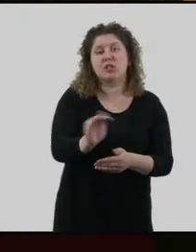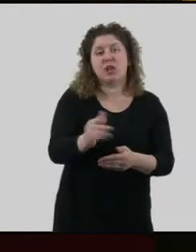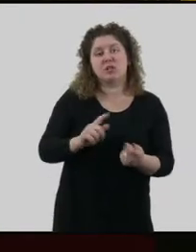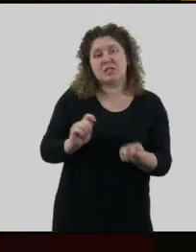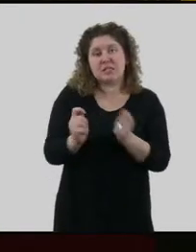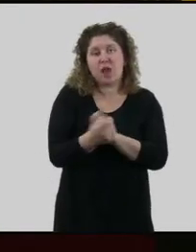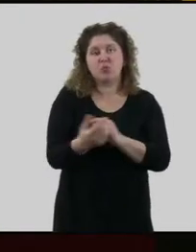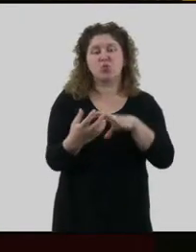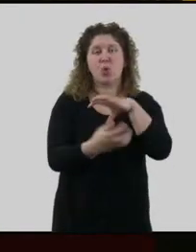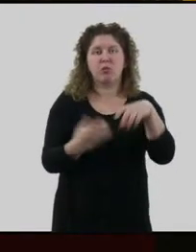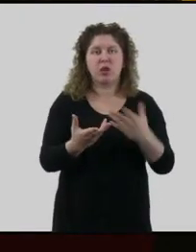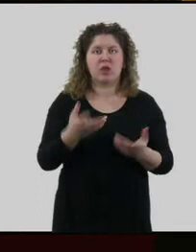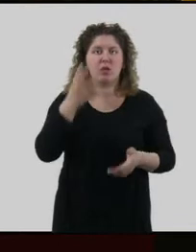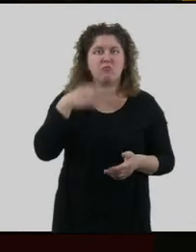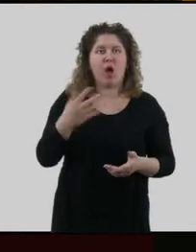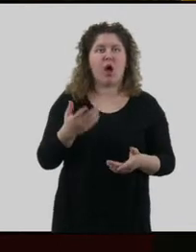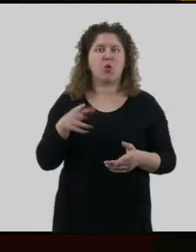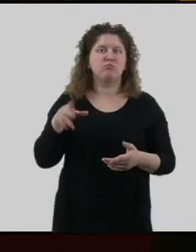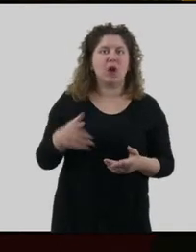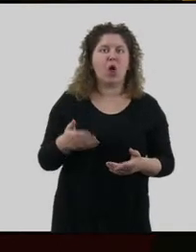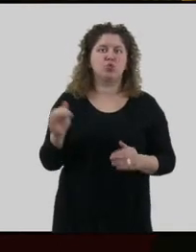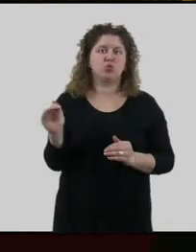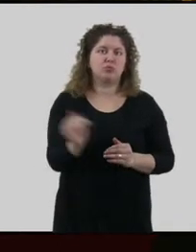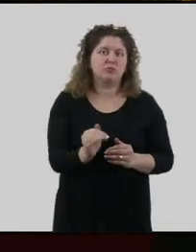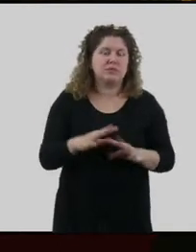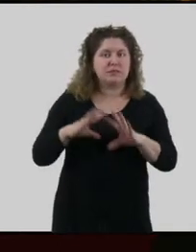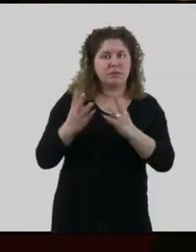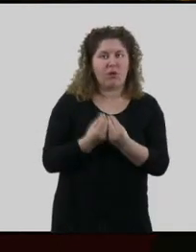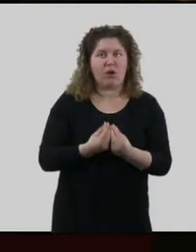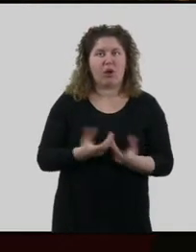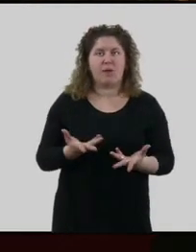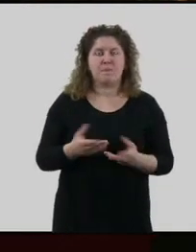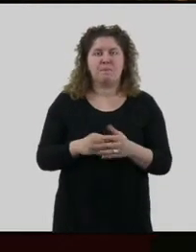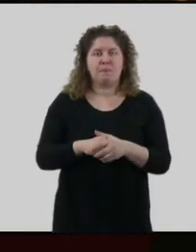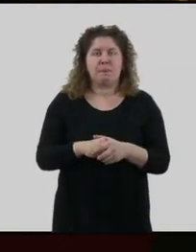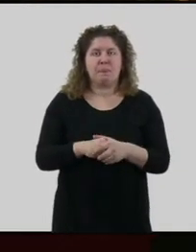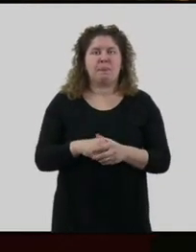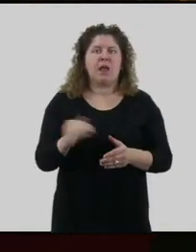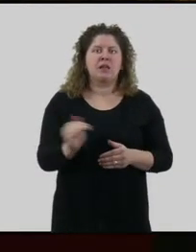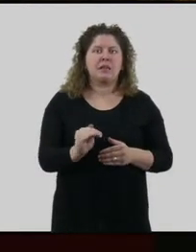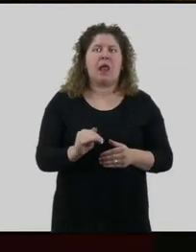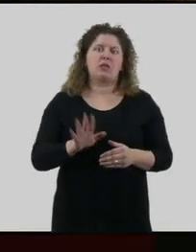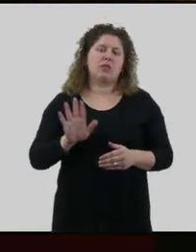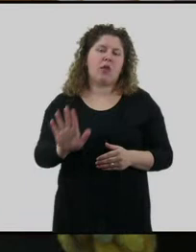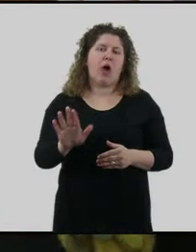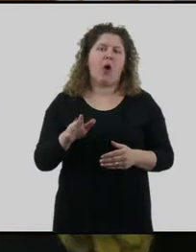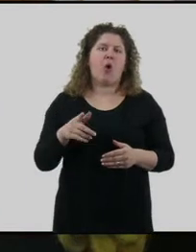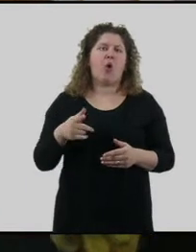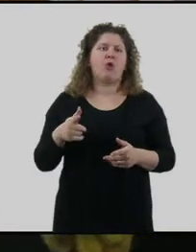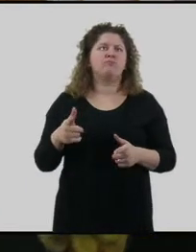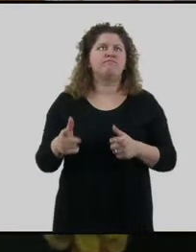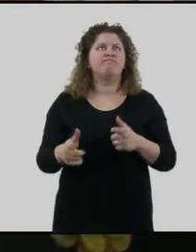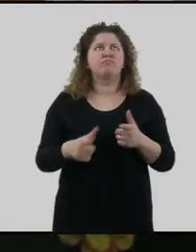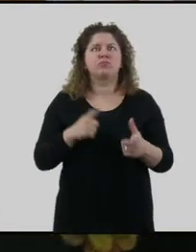zamjenske roditelje, baku, braću, djecu, svo što god. Dijete stječe na taj